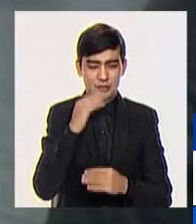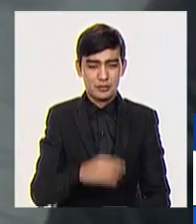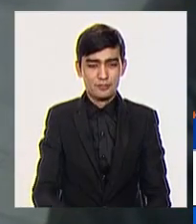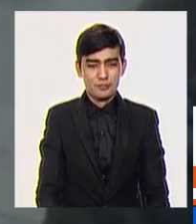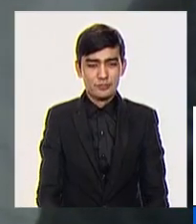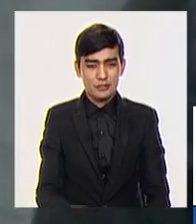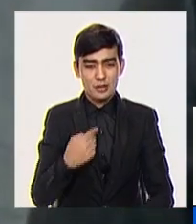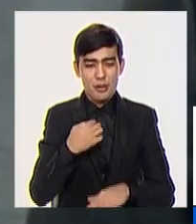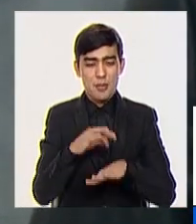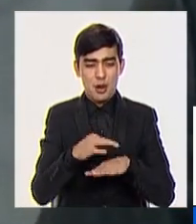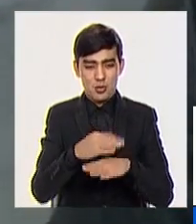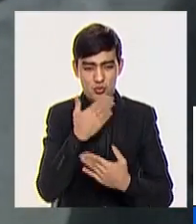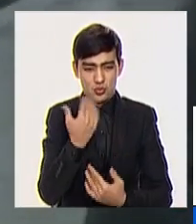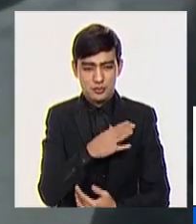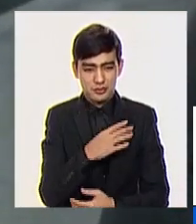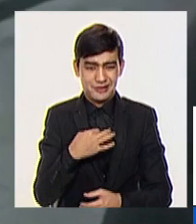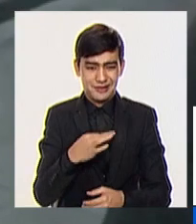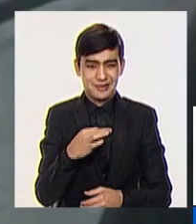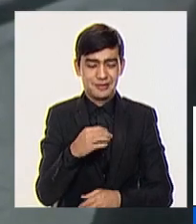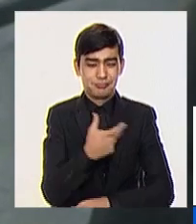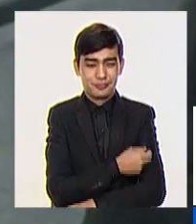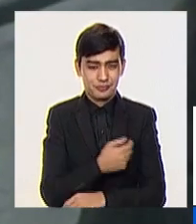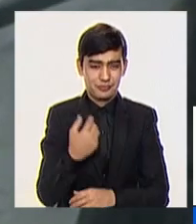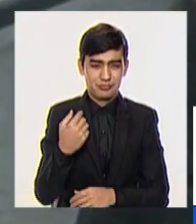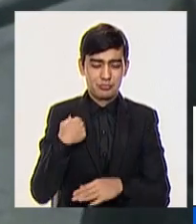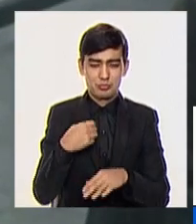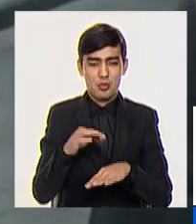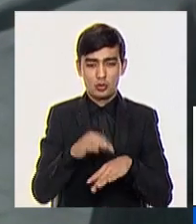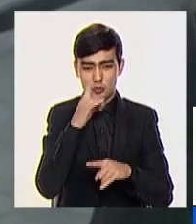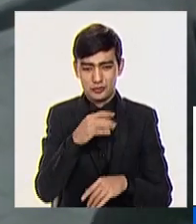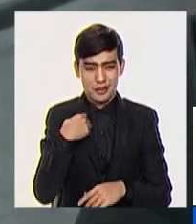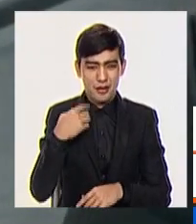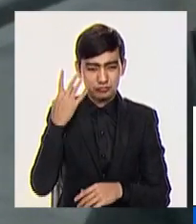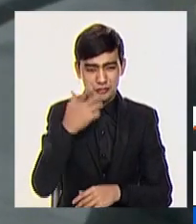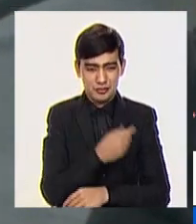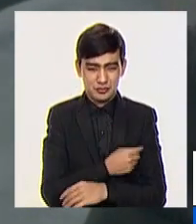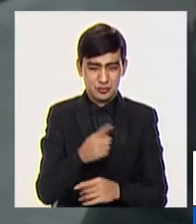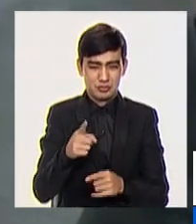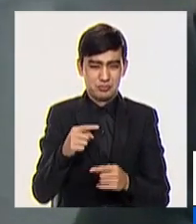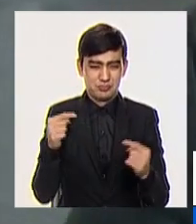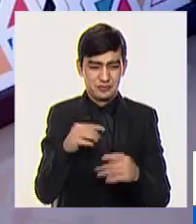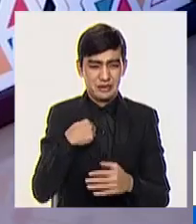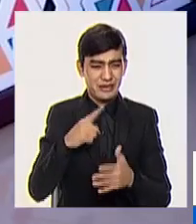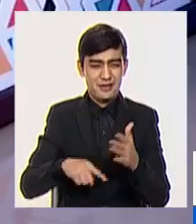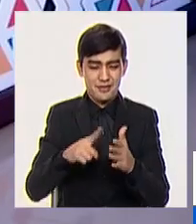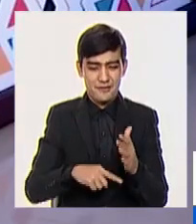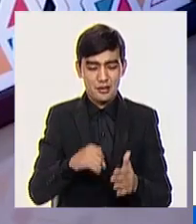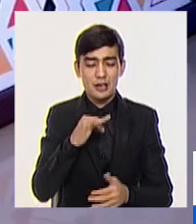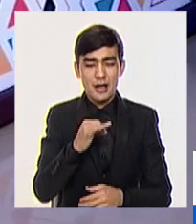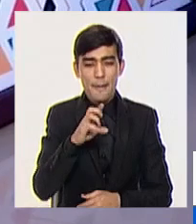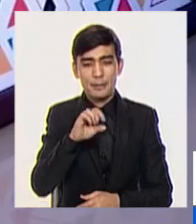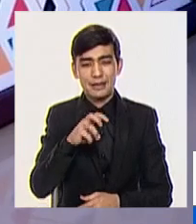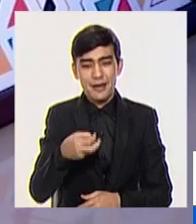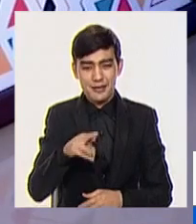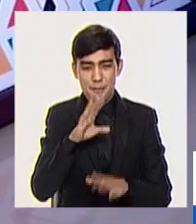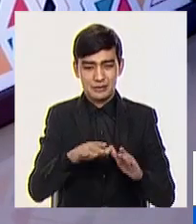не болела, знакомые тоже не болели. Не знаю. Не считаю ее надежной. Не доверяю. Британия в изоляции.